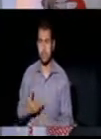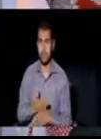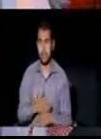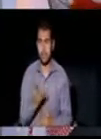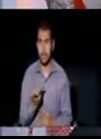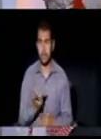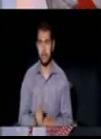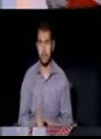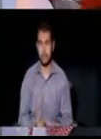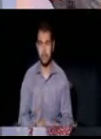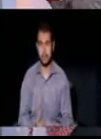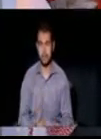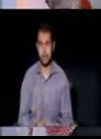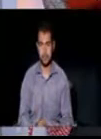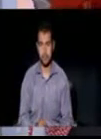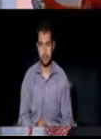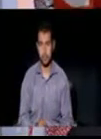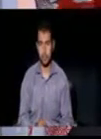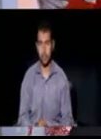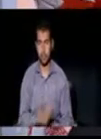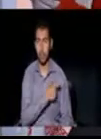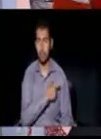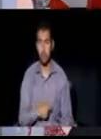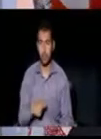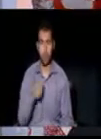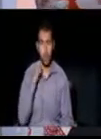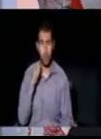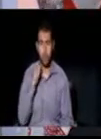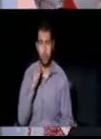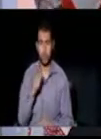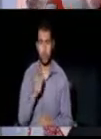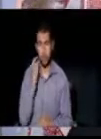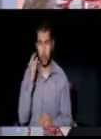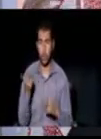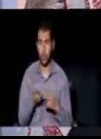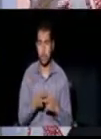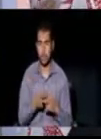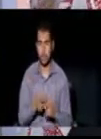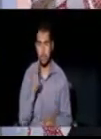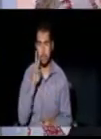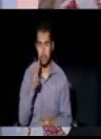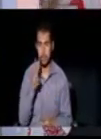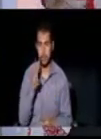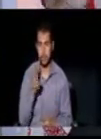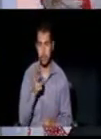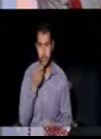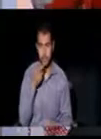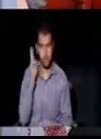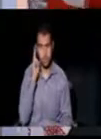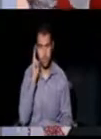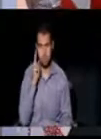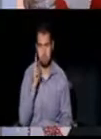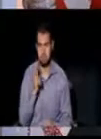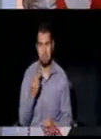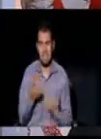الناس والوزارة والمحافظات كلها شايفين الصم ان هم مهمشين وما لهمش